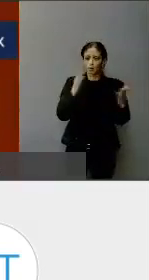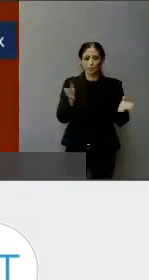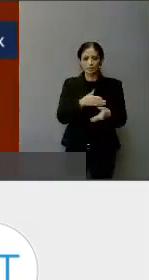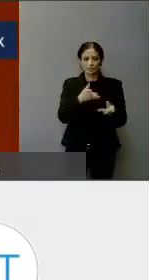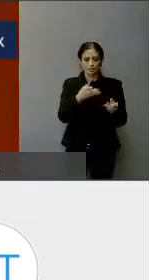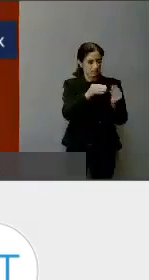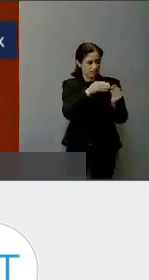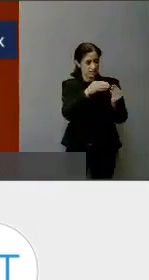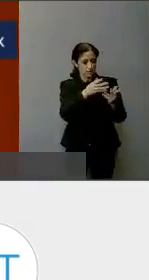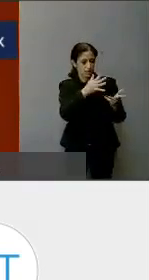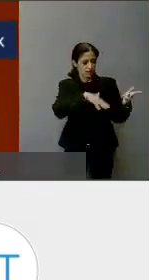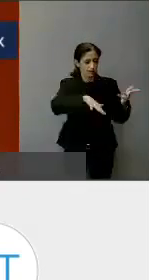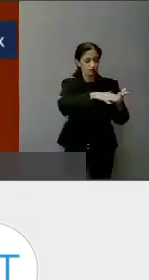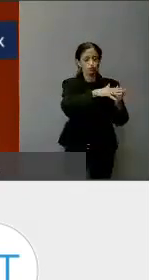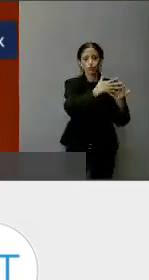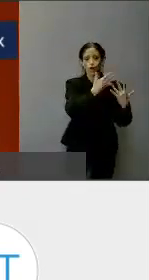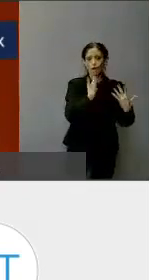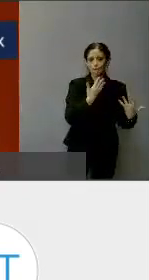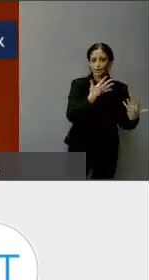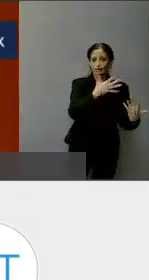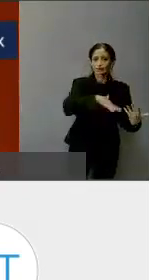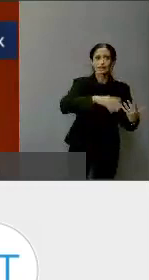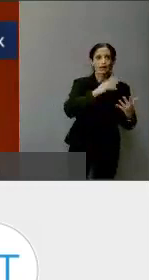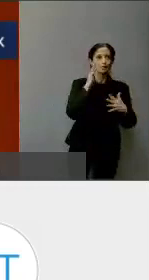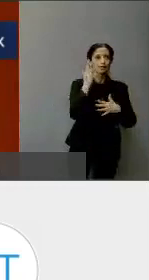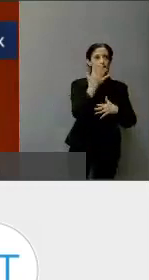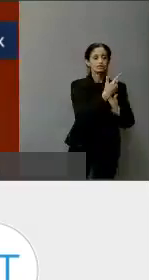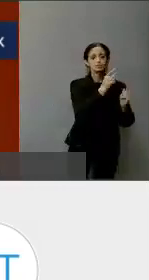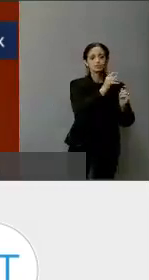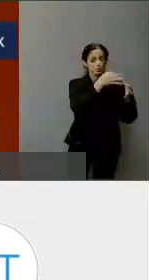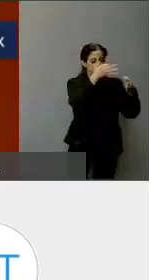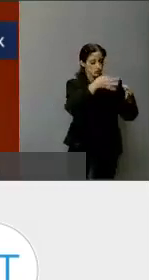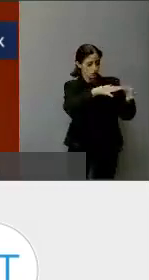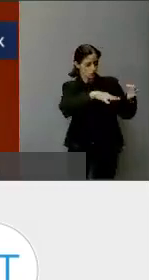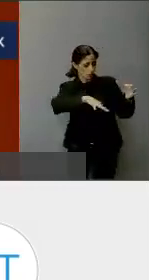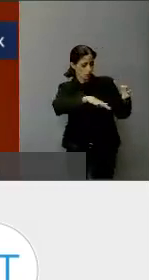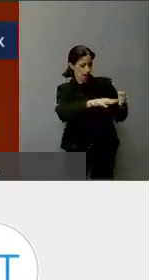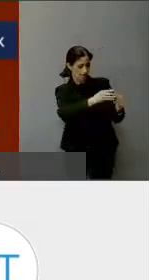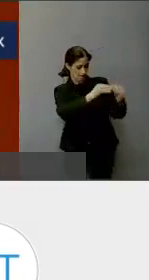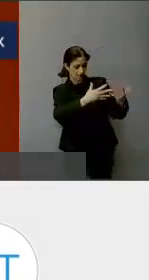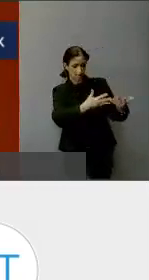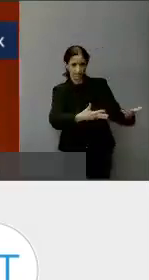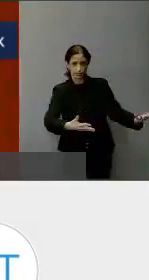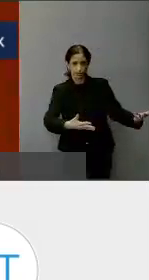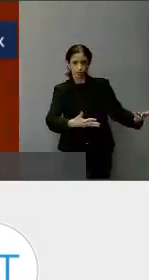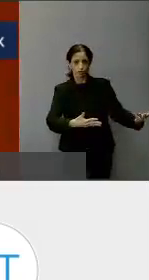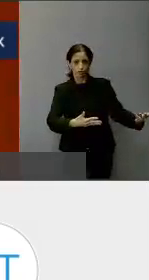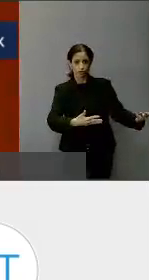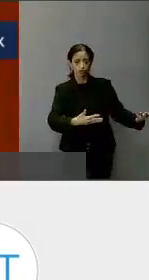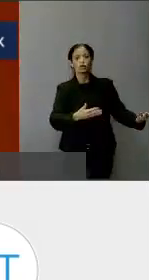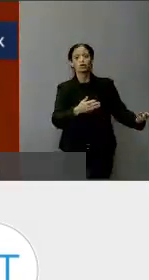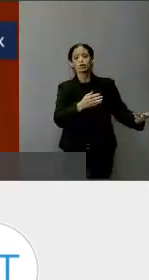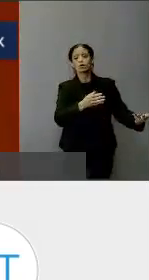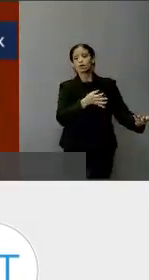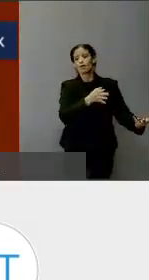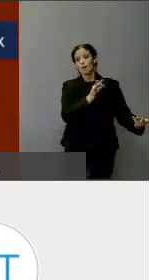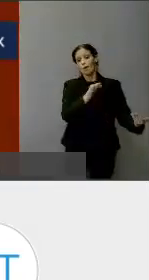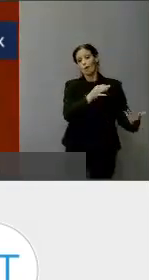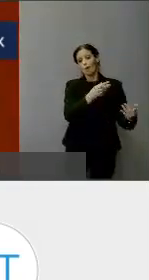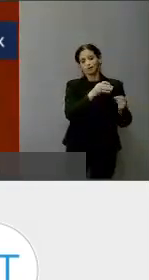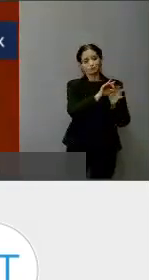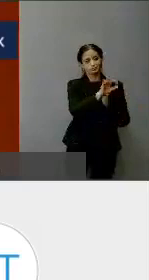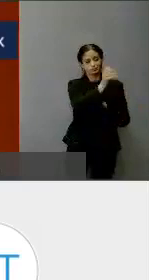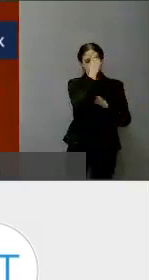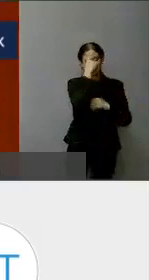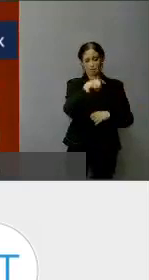ambientale paesaggistico e di messa in sicurezza del territorio di vesima se non relativo a scopi personali